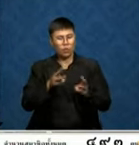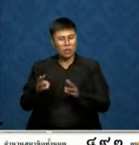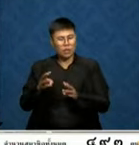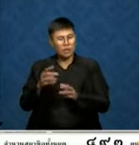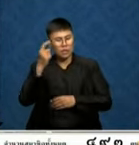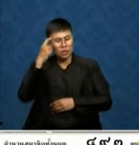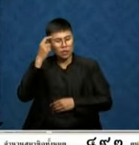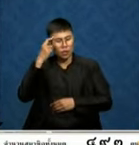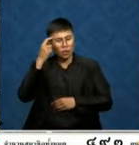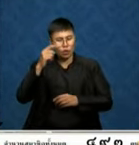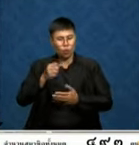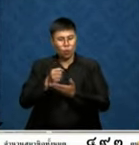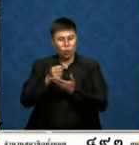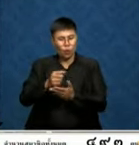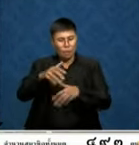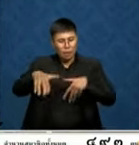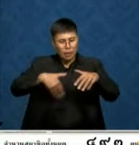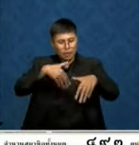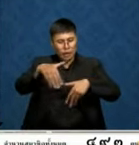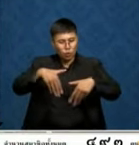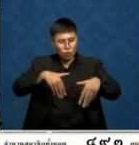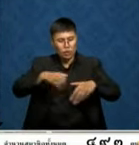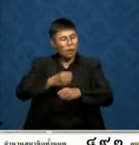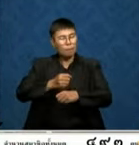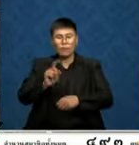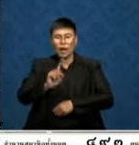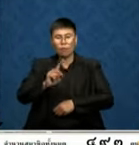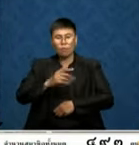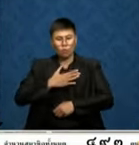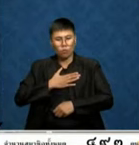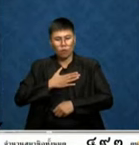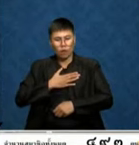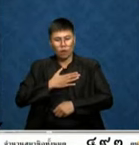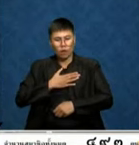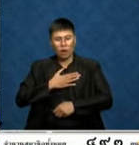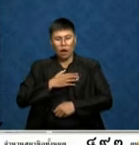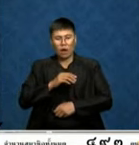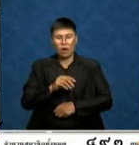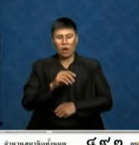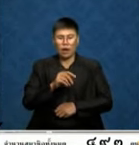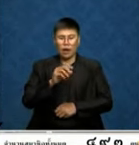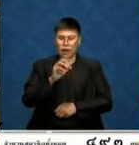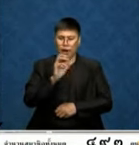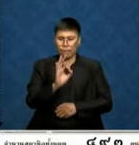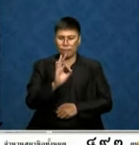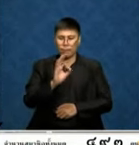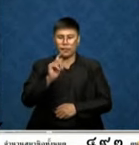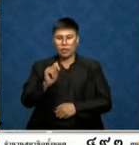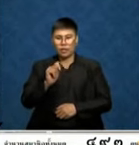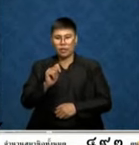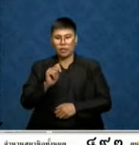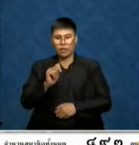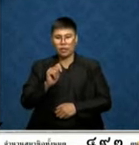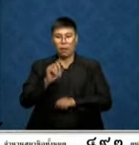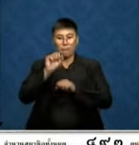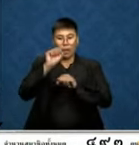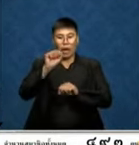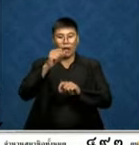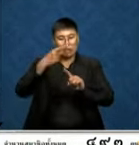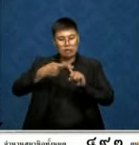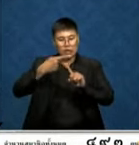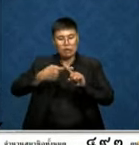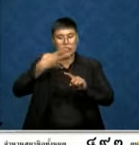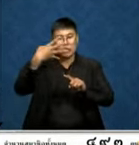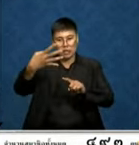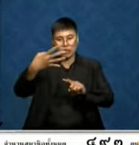แลค่าไฟให้กับประชาชนอย่างไรเพราะผมศึกษามาครับค่า FT เนี่ยจะประกาศทุก4เดือน